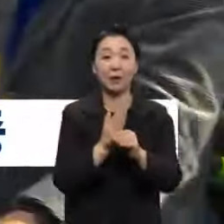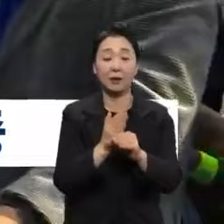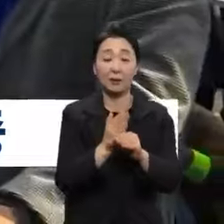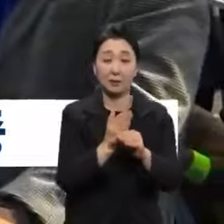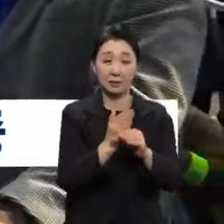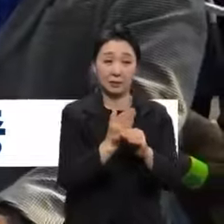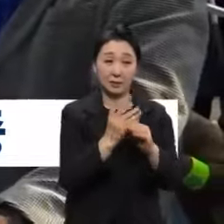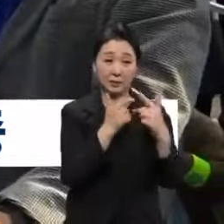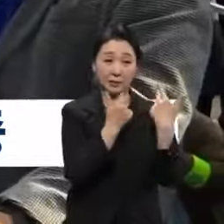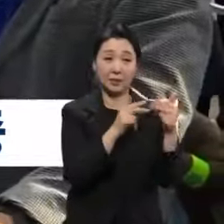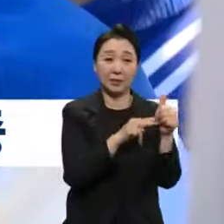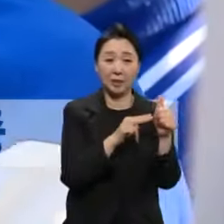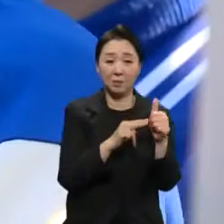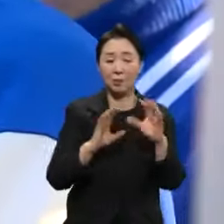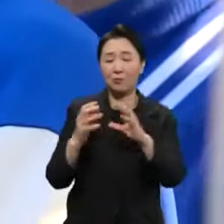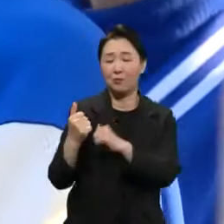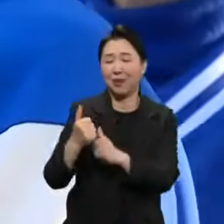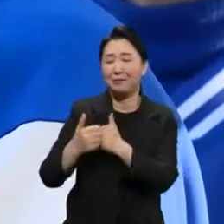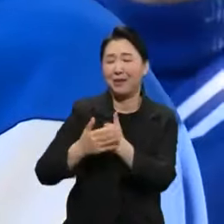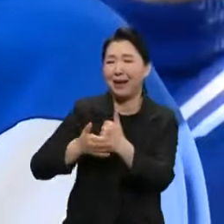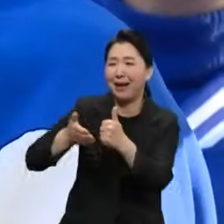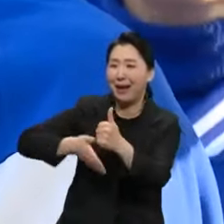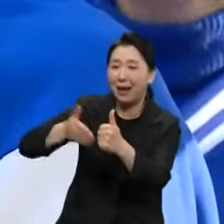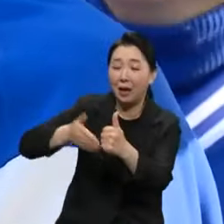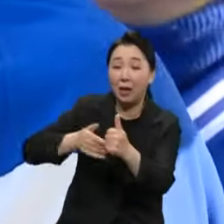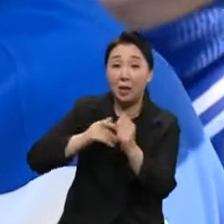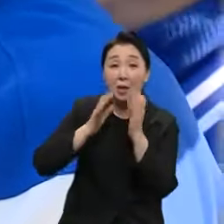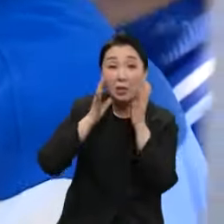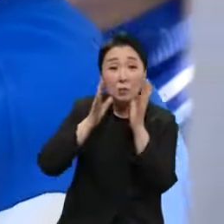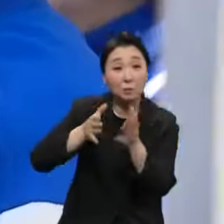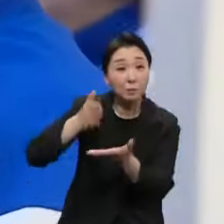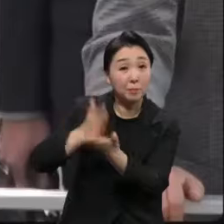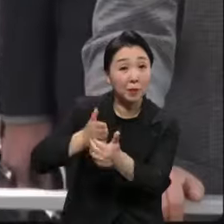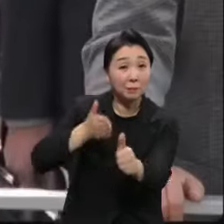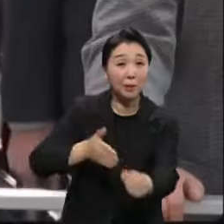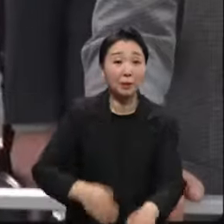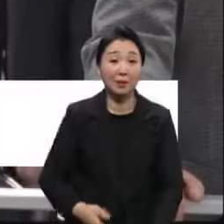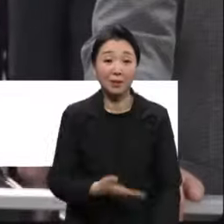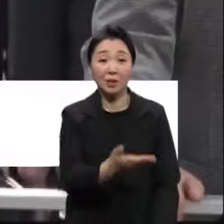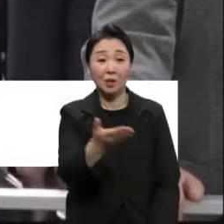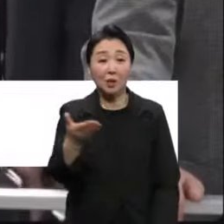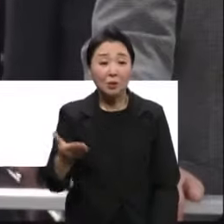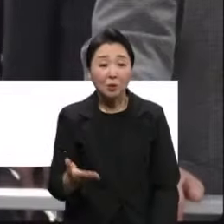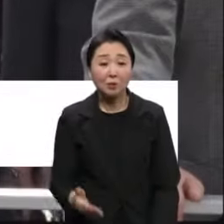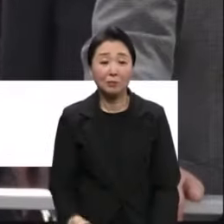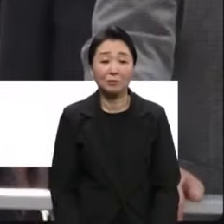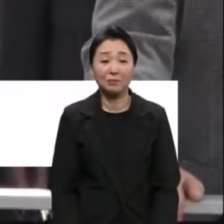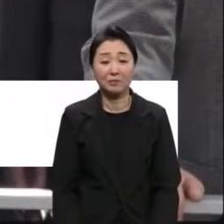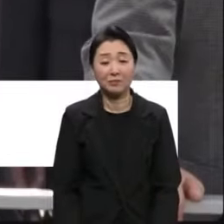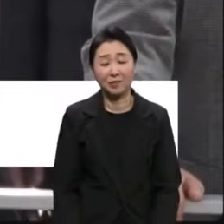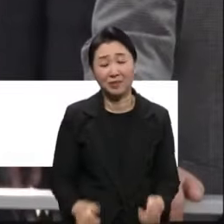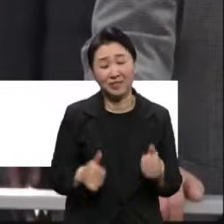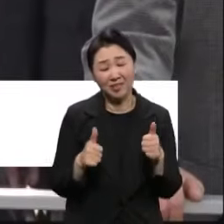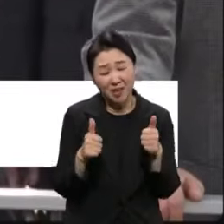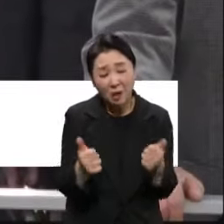대표는 국민의힘 읍소 작전에 속지 말라고 주장했습니다. 여러분을 위해서 열심히 일하겠습니다.